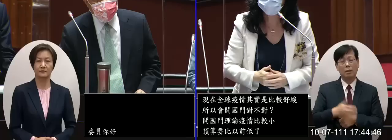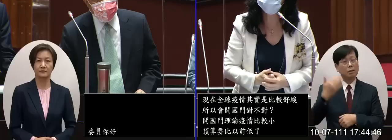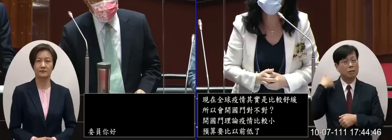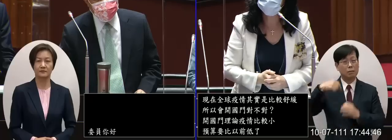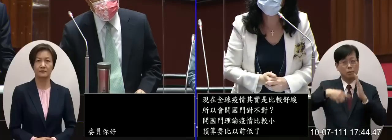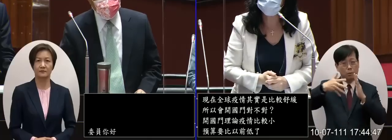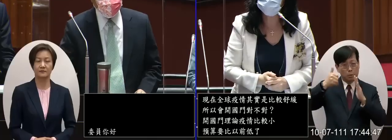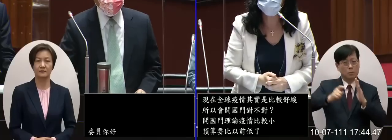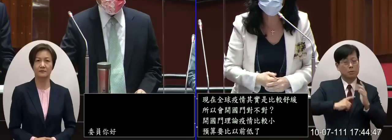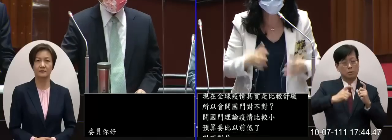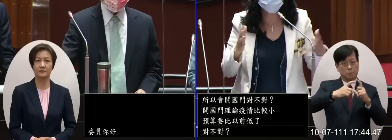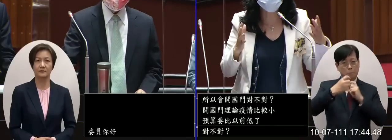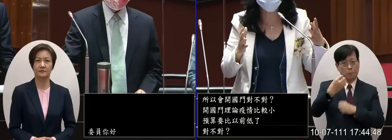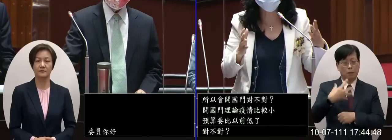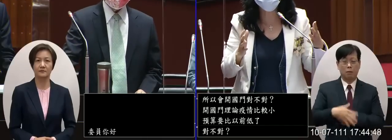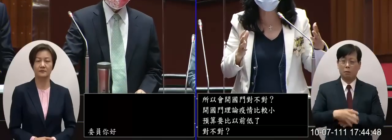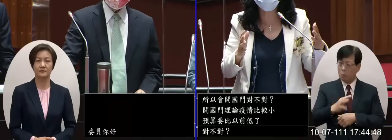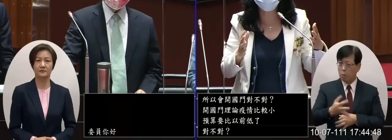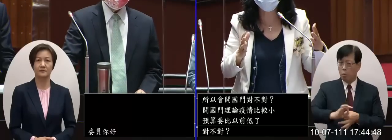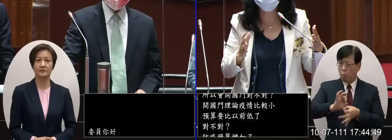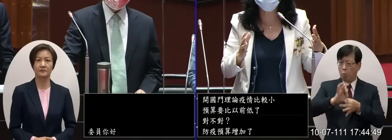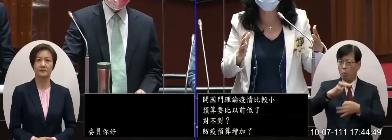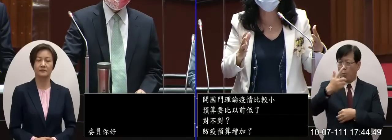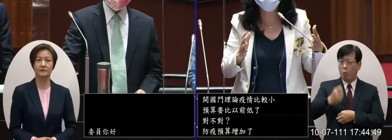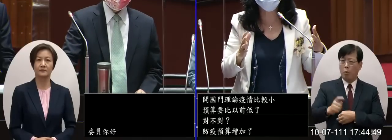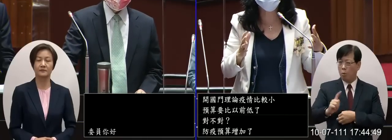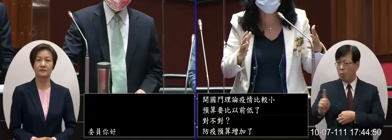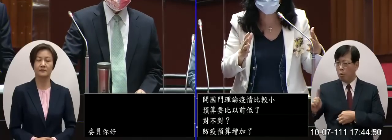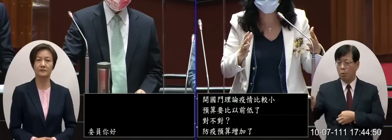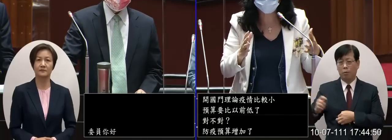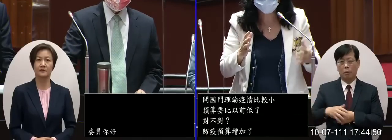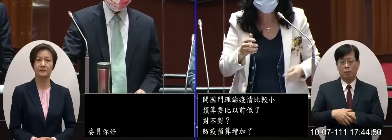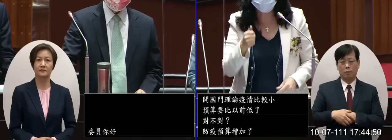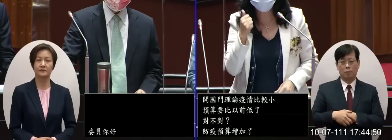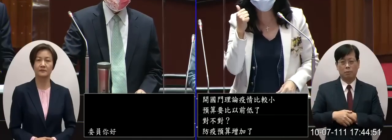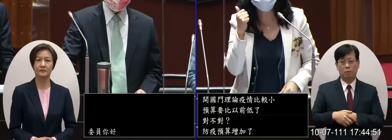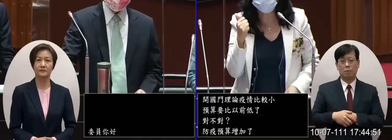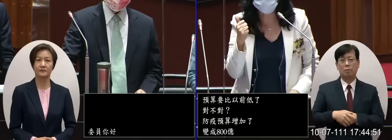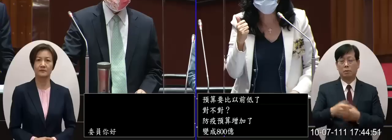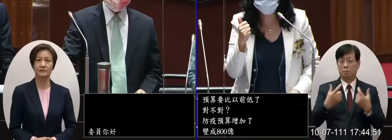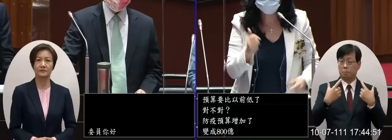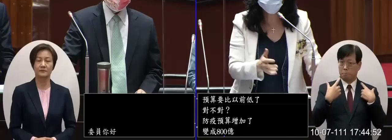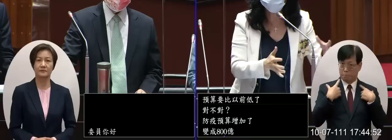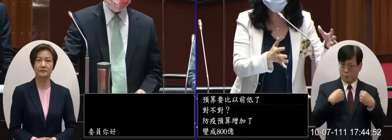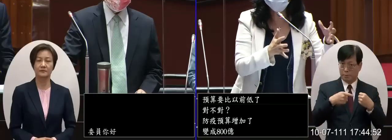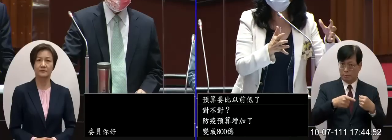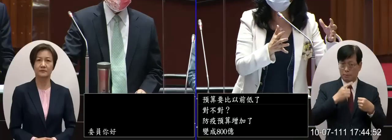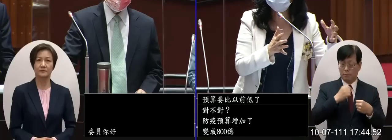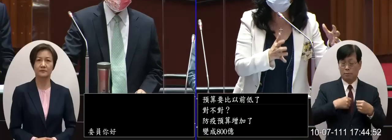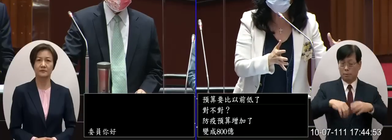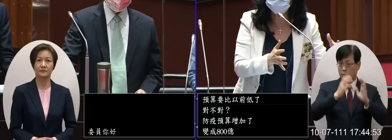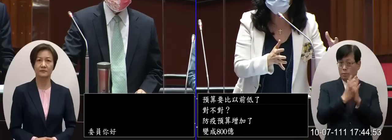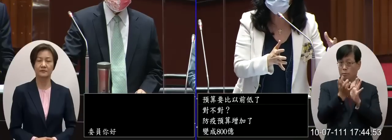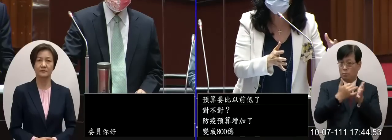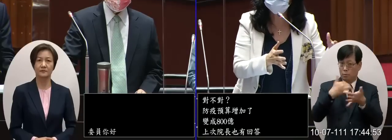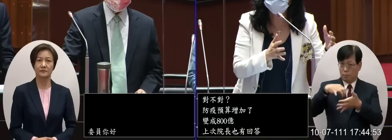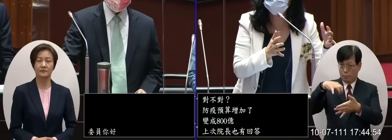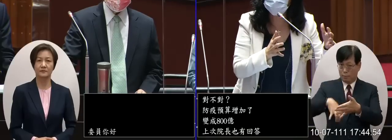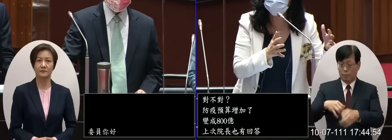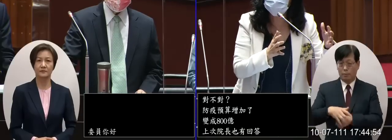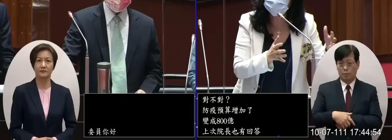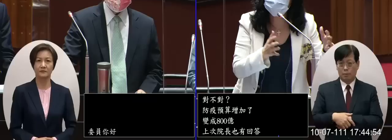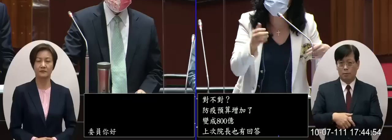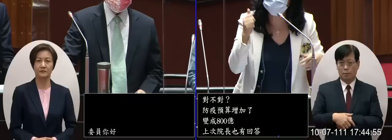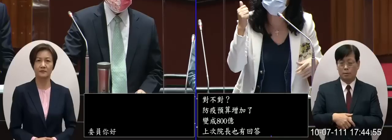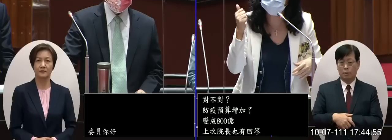次院长你也有回答说，哦，为什么它会增加800亿的原因，是因为原本在总预算里面呢，